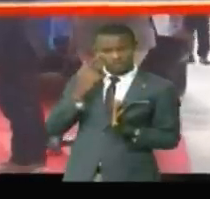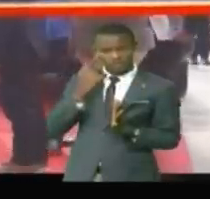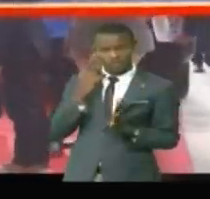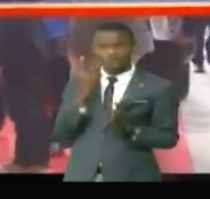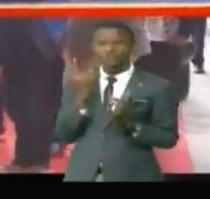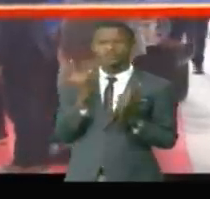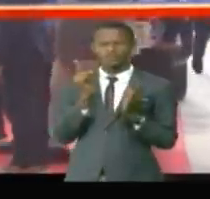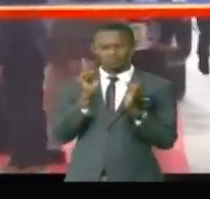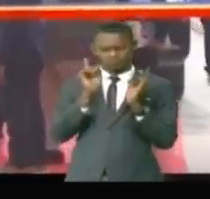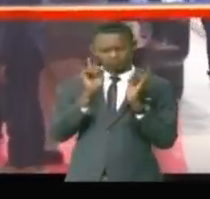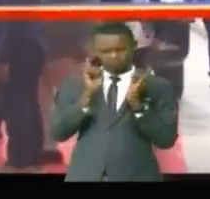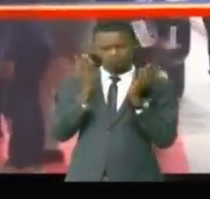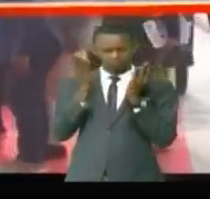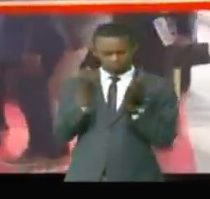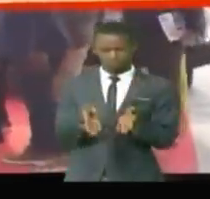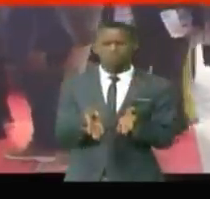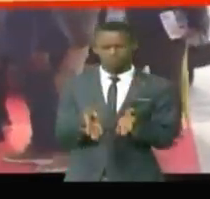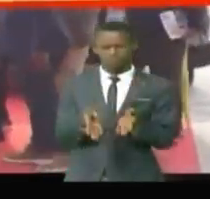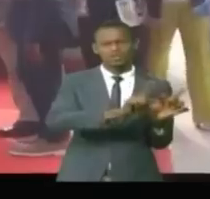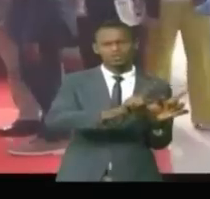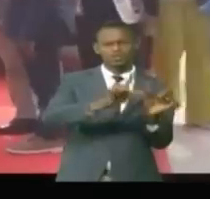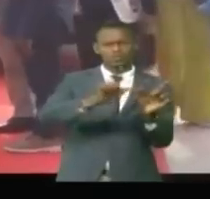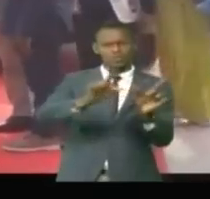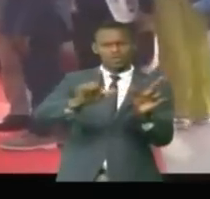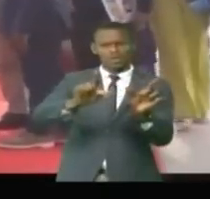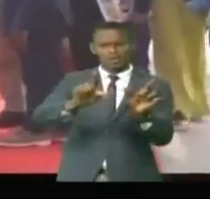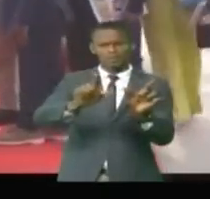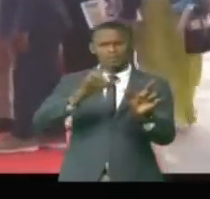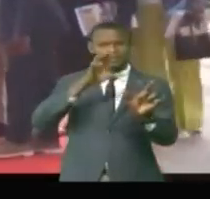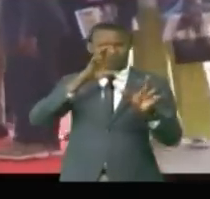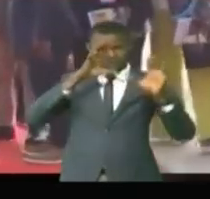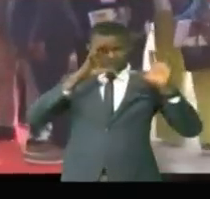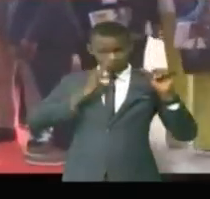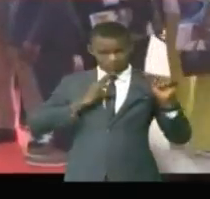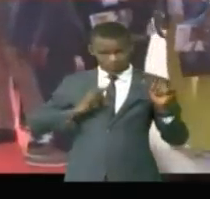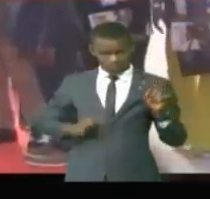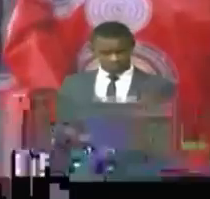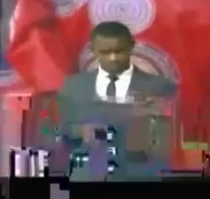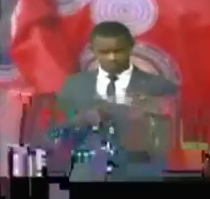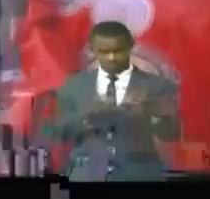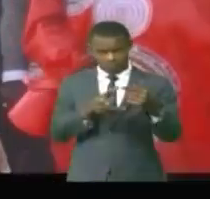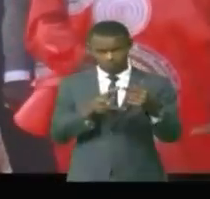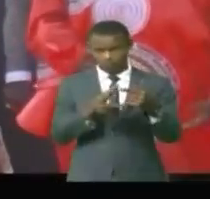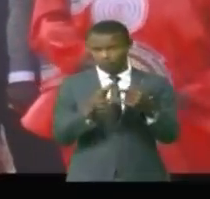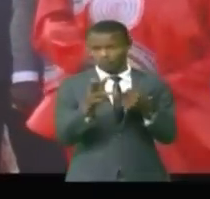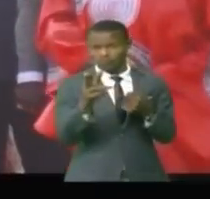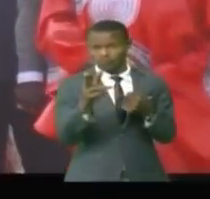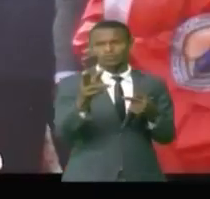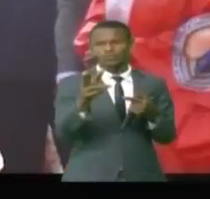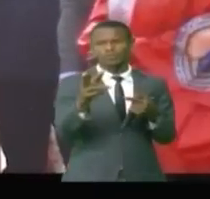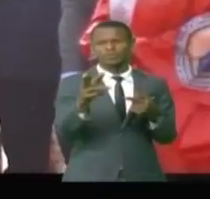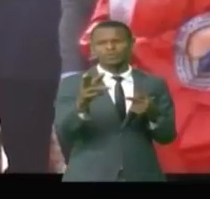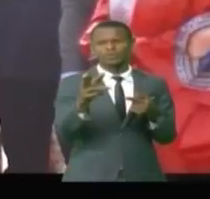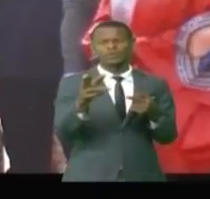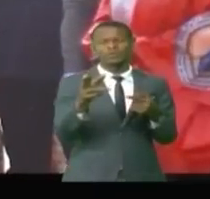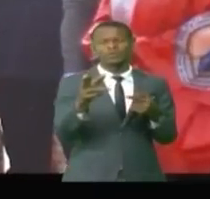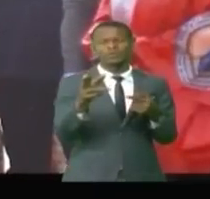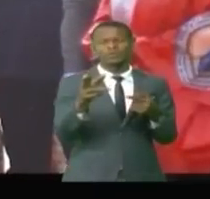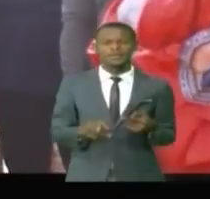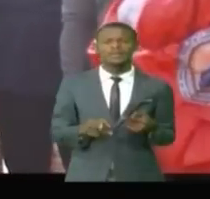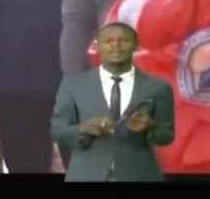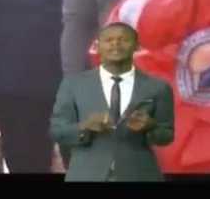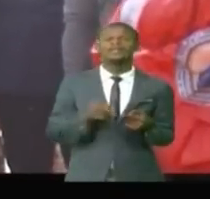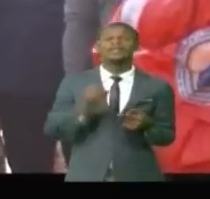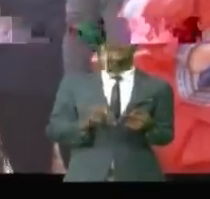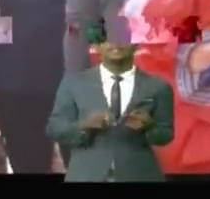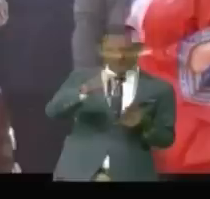a coupé le ruban symbolique de la nation de Busanga. Le Lualaba est désormais une des qui vient